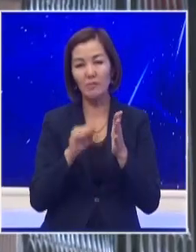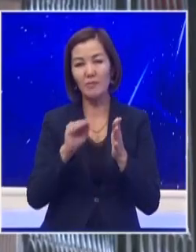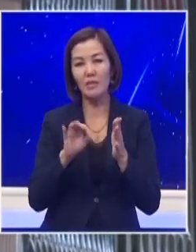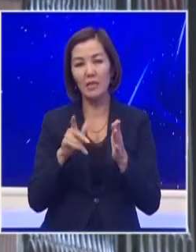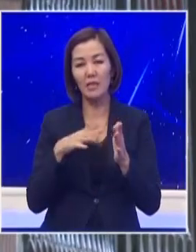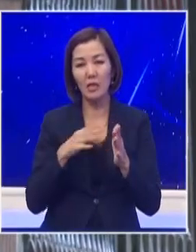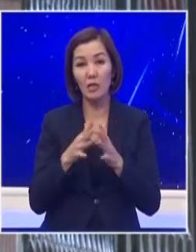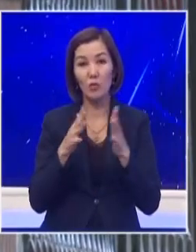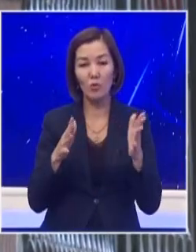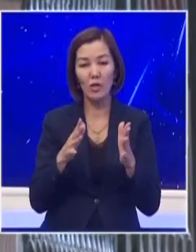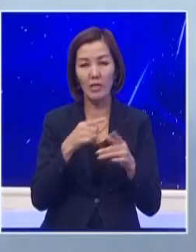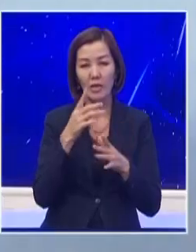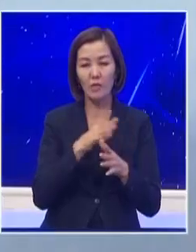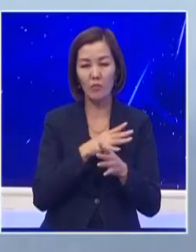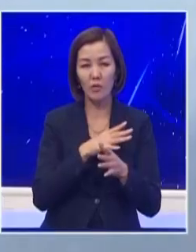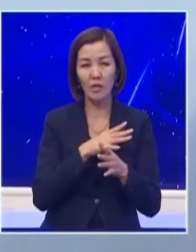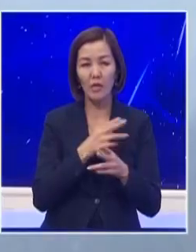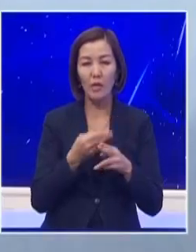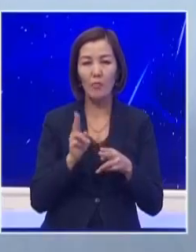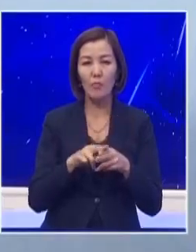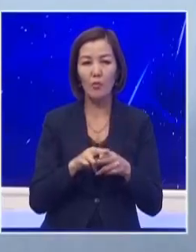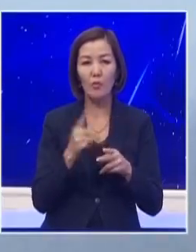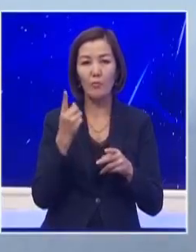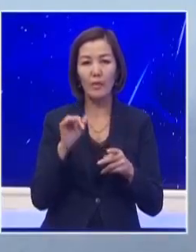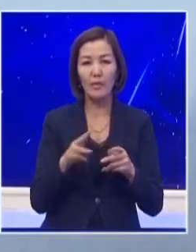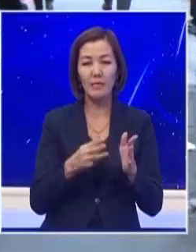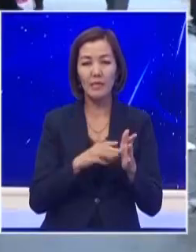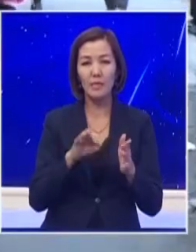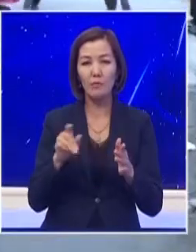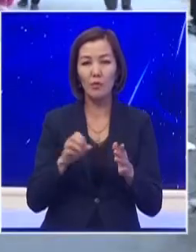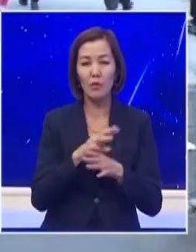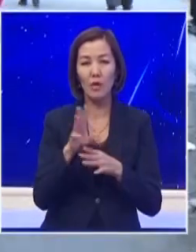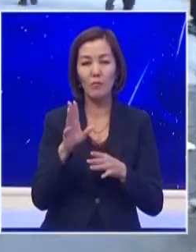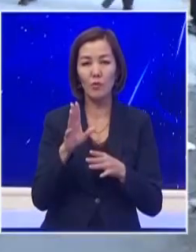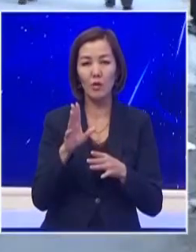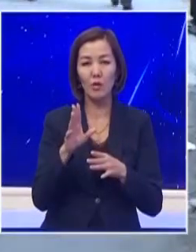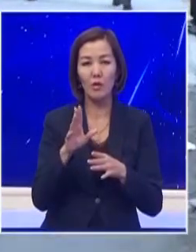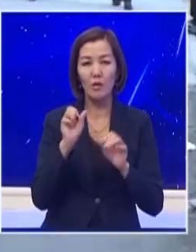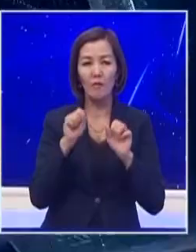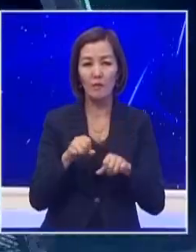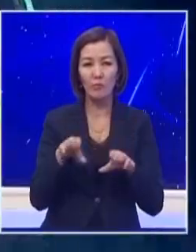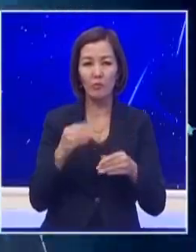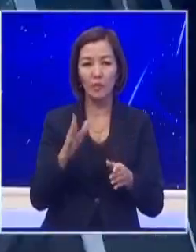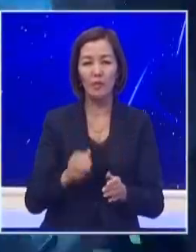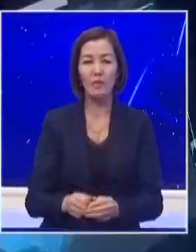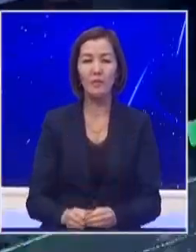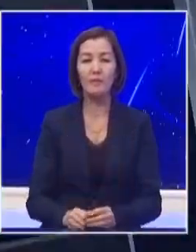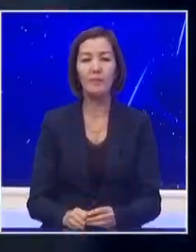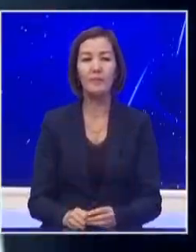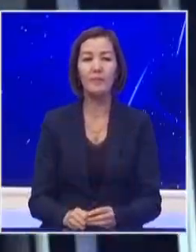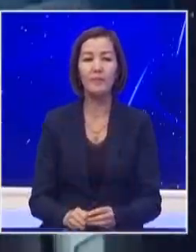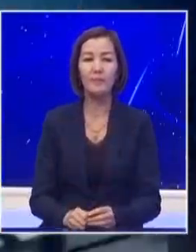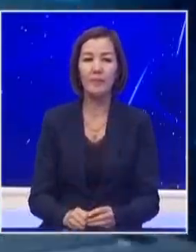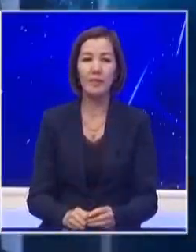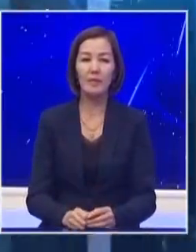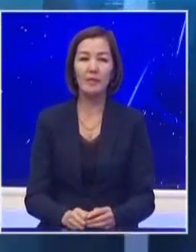дейін ұлғайтылатынын атап өтті. Бұл 1,8 миллион адамды тікелей қамтуға мүмкіндік бермек.